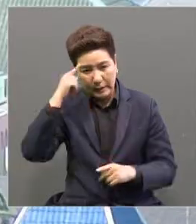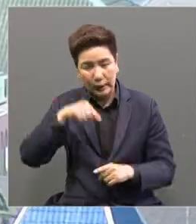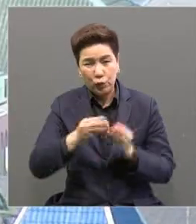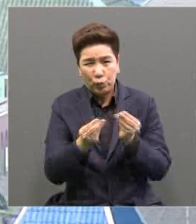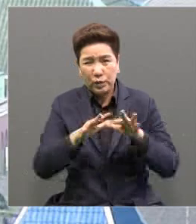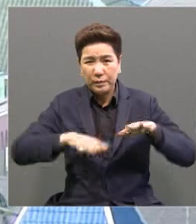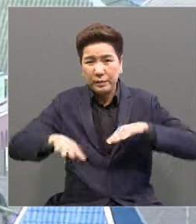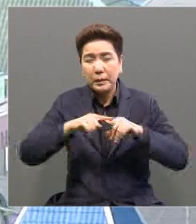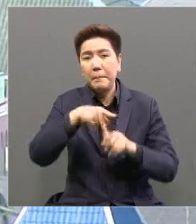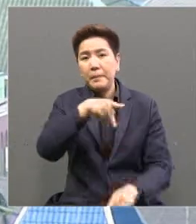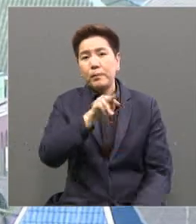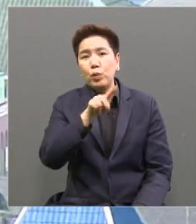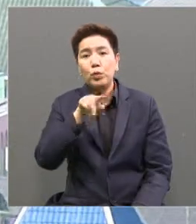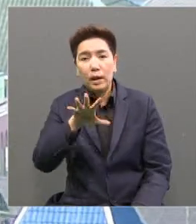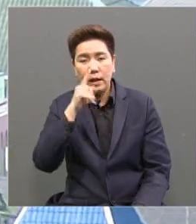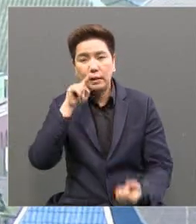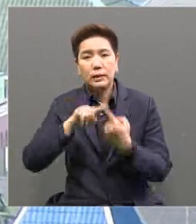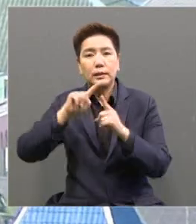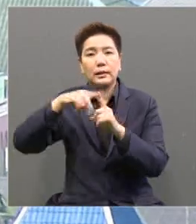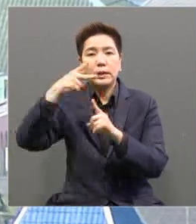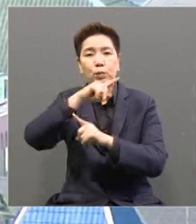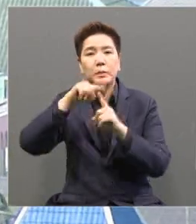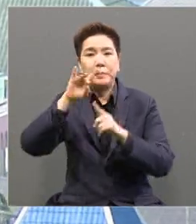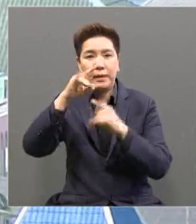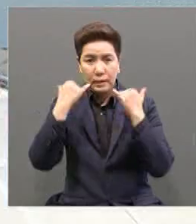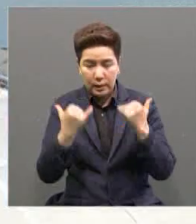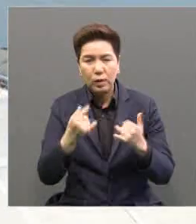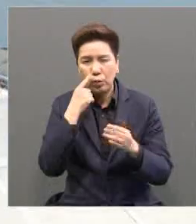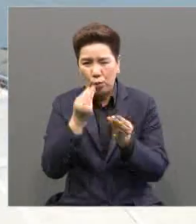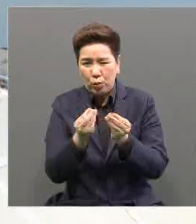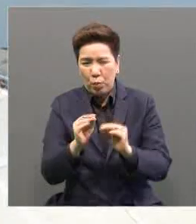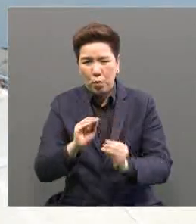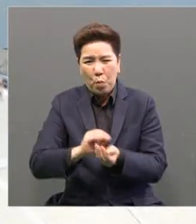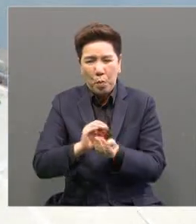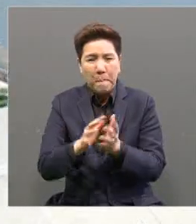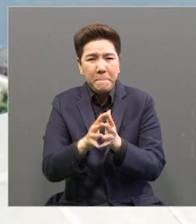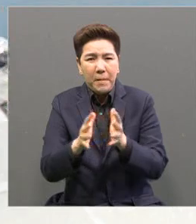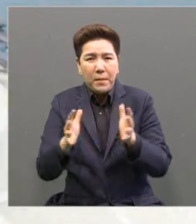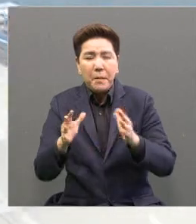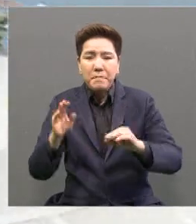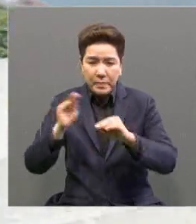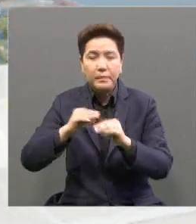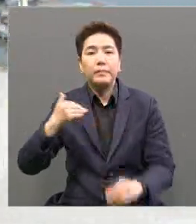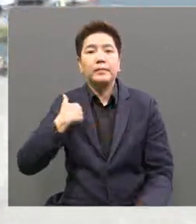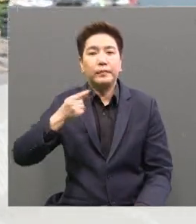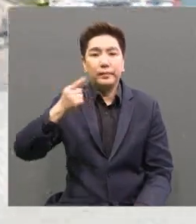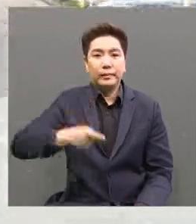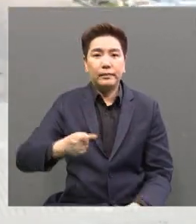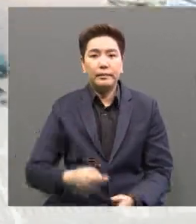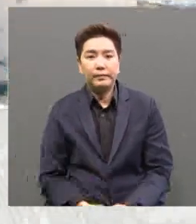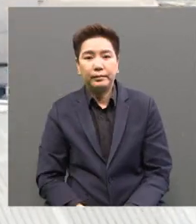สถานการณ์ฝุ่นละออง PM 2 .5ถึงวันที่ 8มีนาคมว่ามีแนวโน้มที่ฝุ่นละอองจะสูงขึ้นอีกในบางพื้นที่